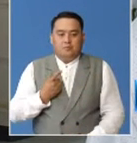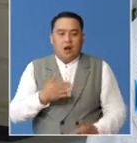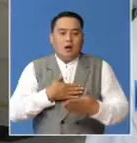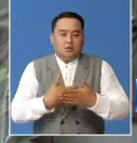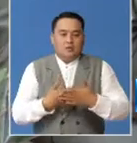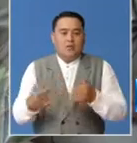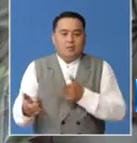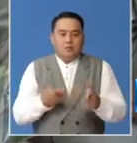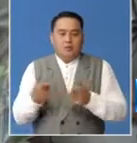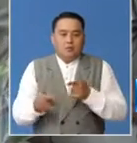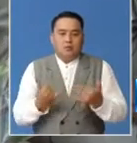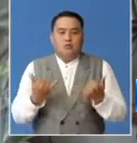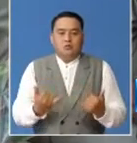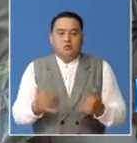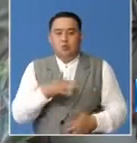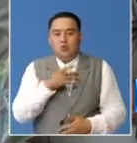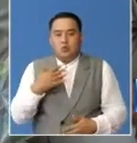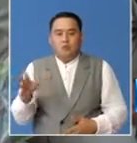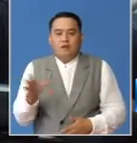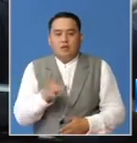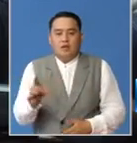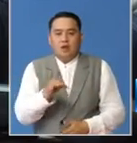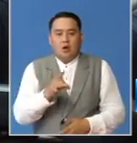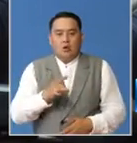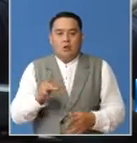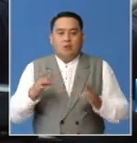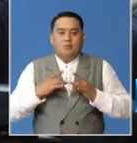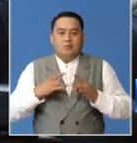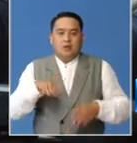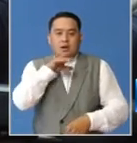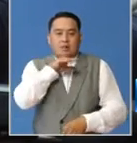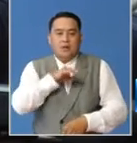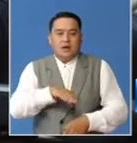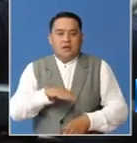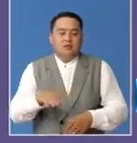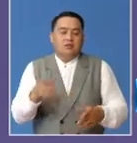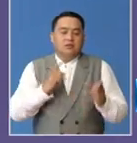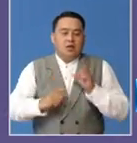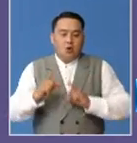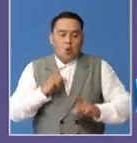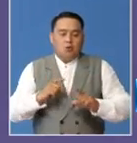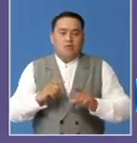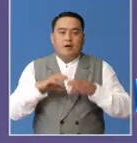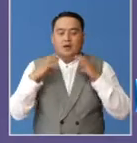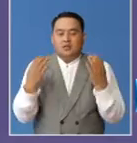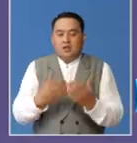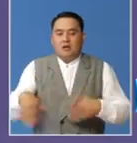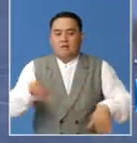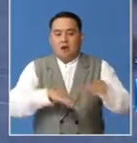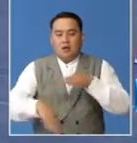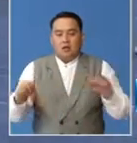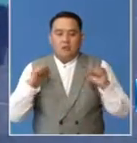активная подготовка. Многие наши соотечественники во всех регионах страны отмечают этот праздник на площадках, стадионах, кортах, бассейнах. Там, где